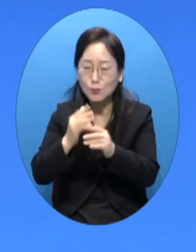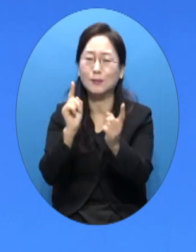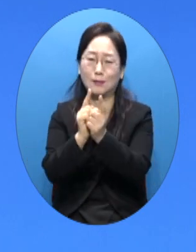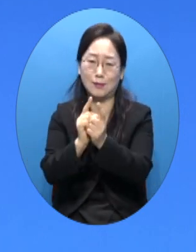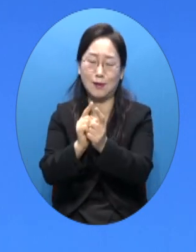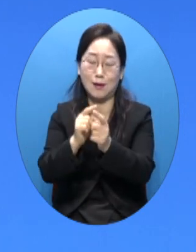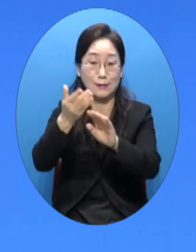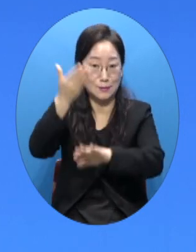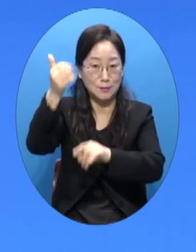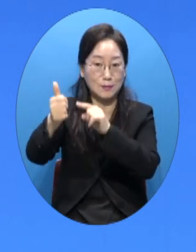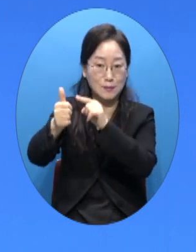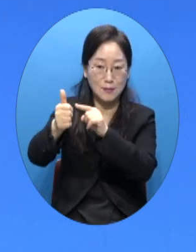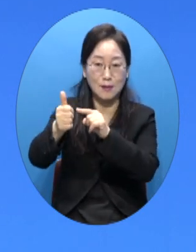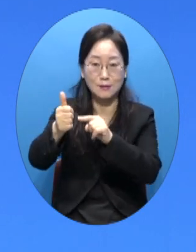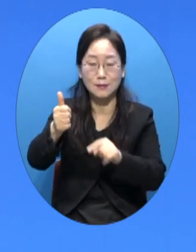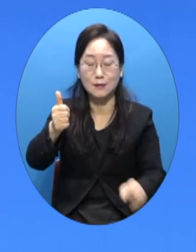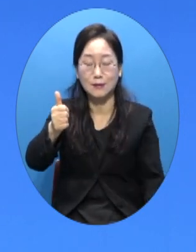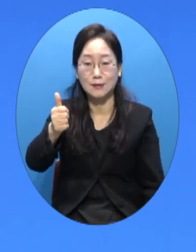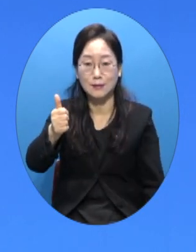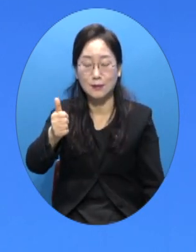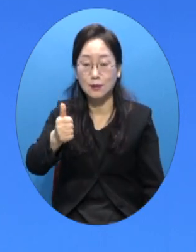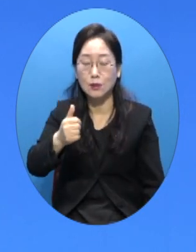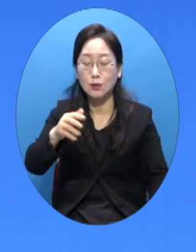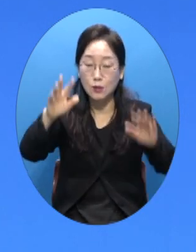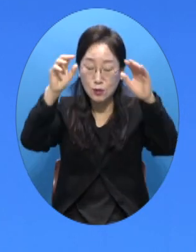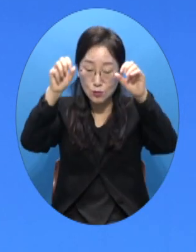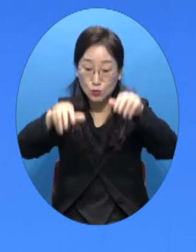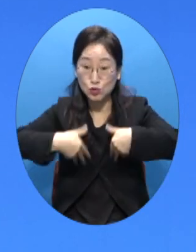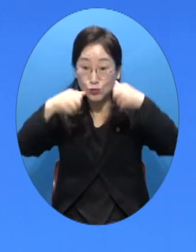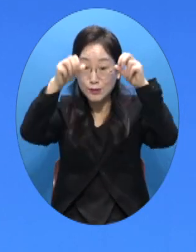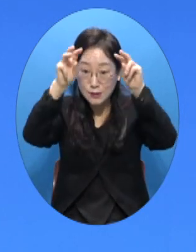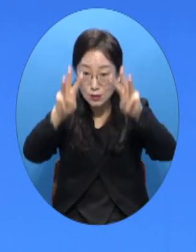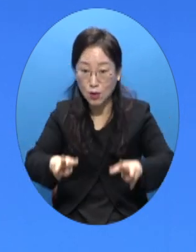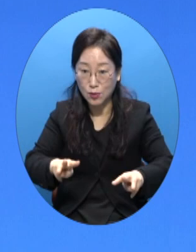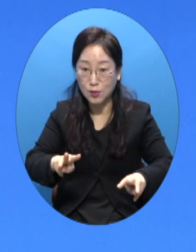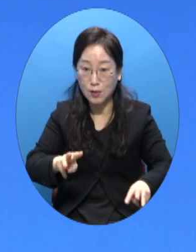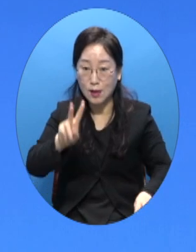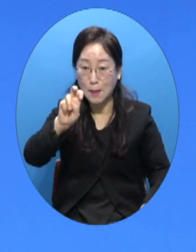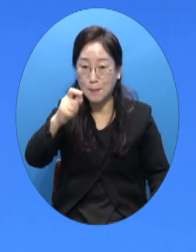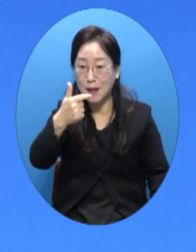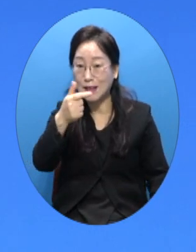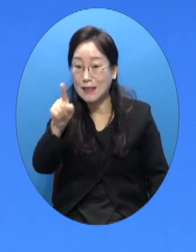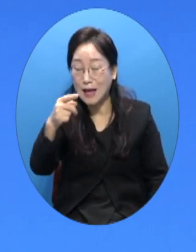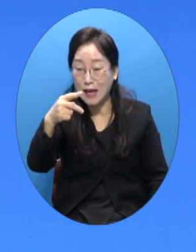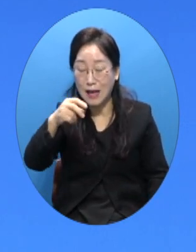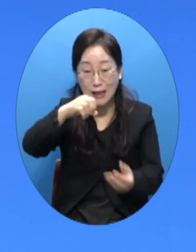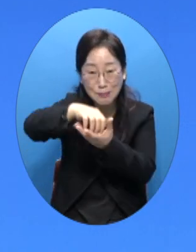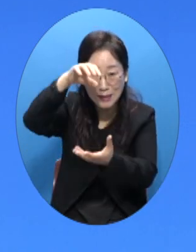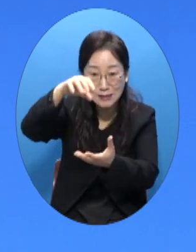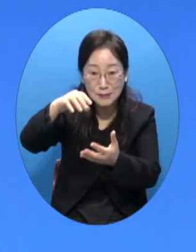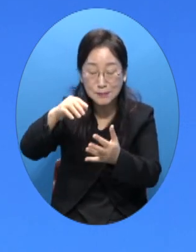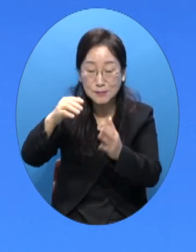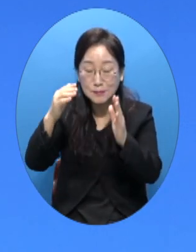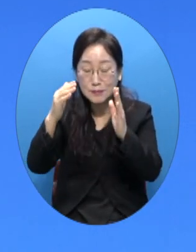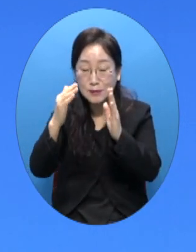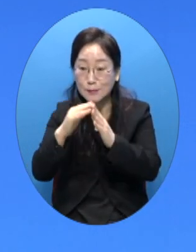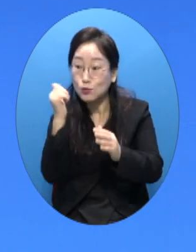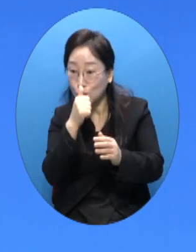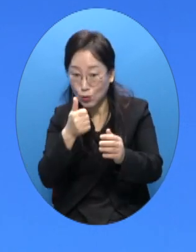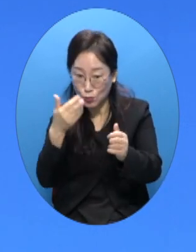거기서 공부하다가 춘천에 있는 만나당이라는 빵집을 속개해 줘서 그곳에 가서 일을 합니다